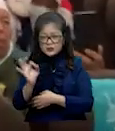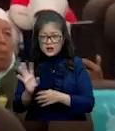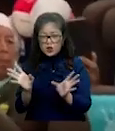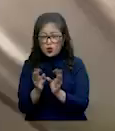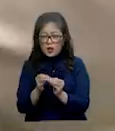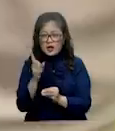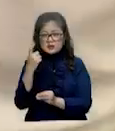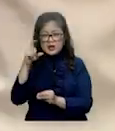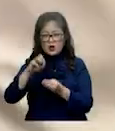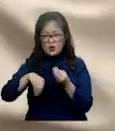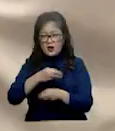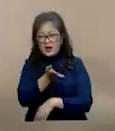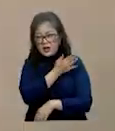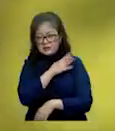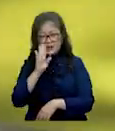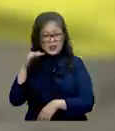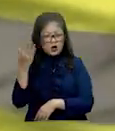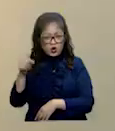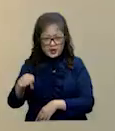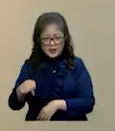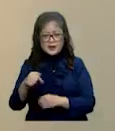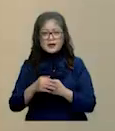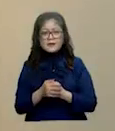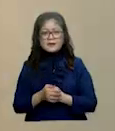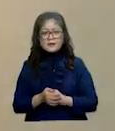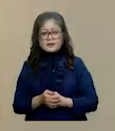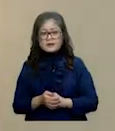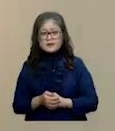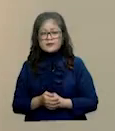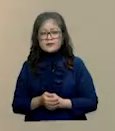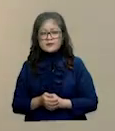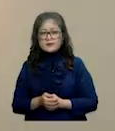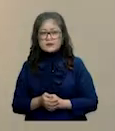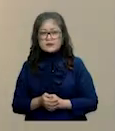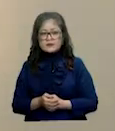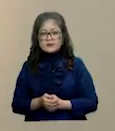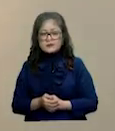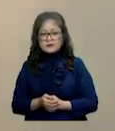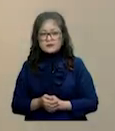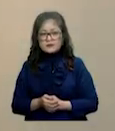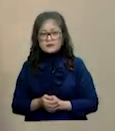tahun ini. Dari Blitar dan Surabaya, Jawa Timur, tim kontributor iNews melaporkan.